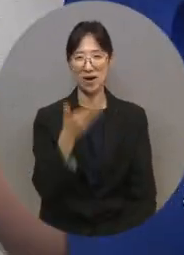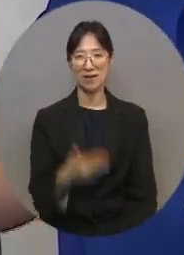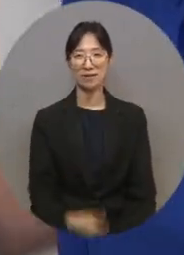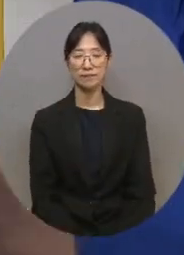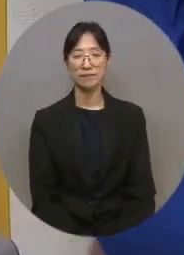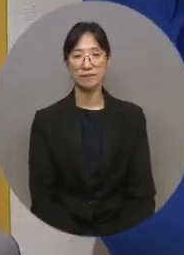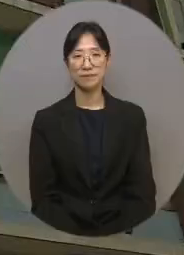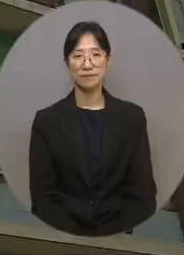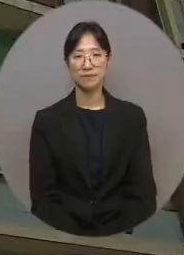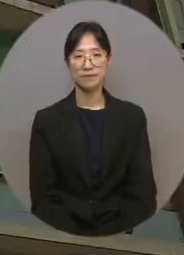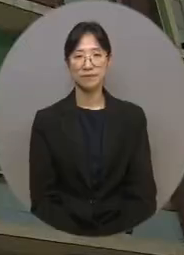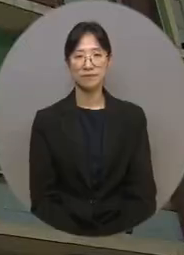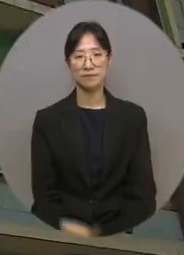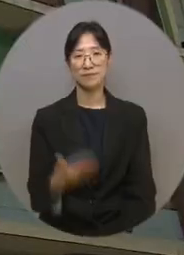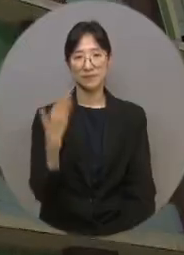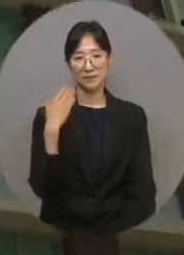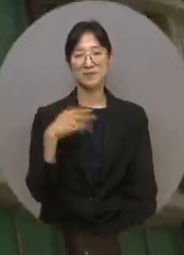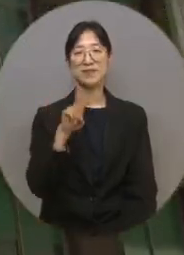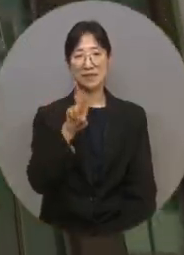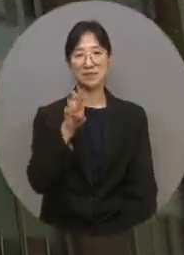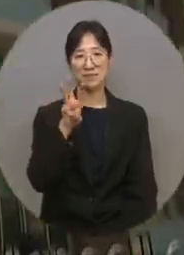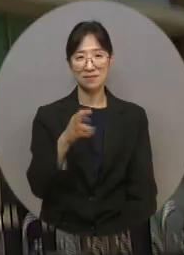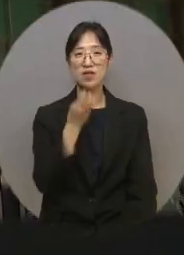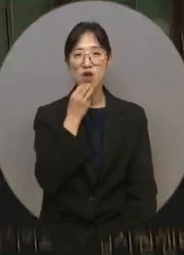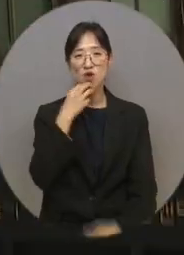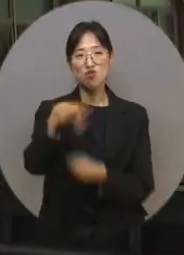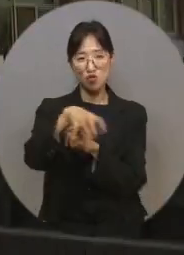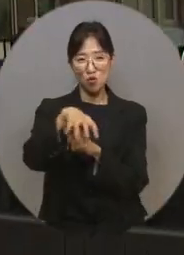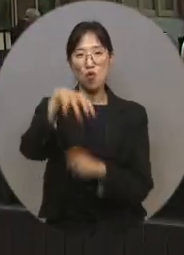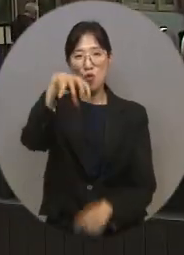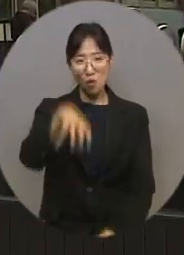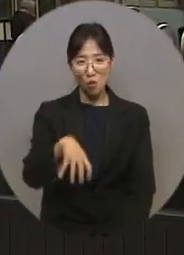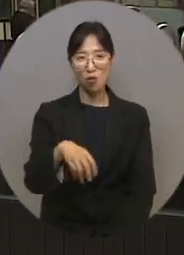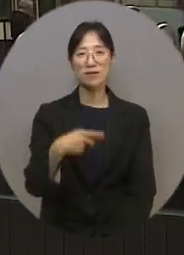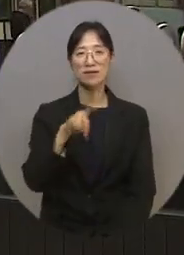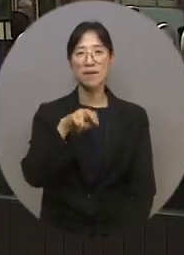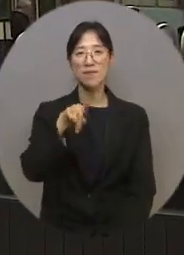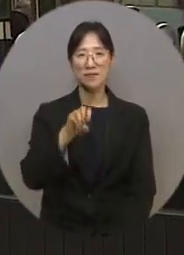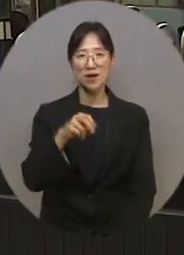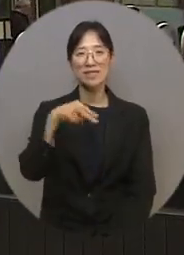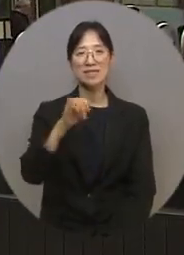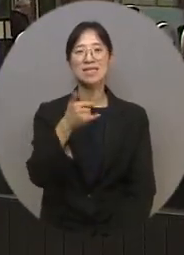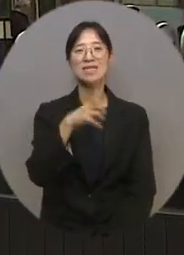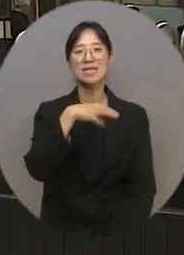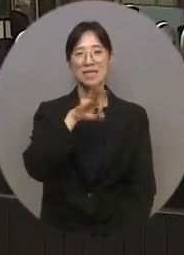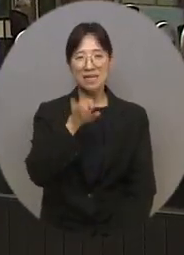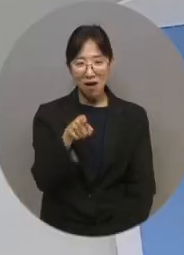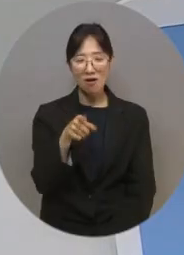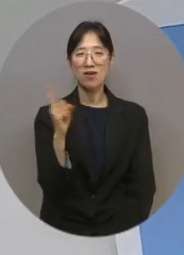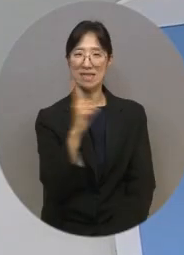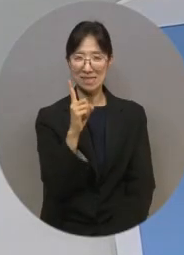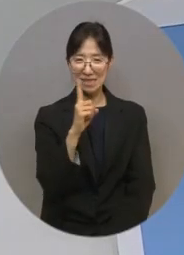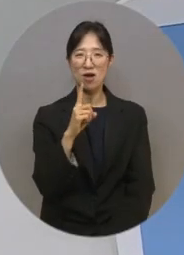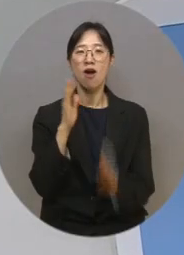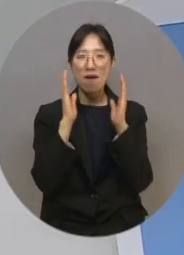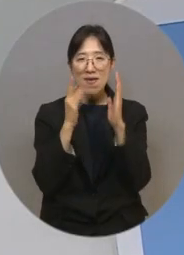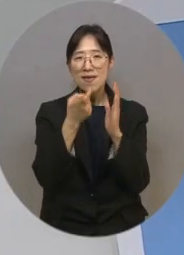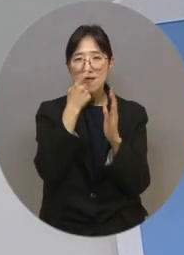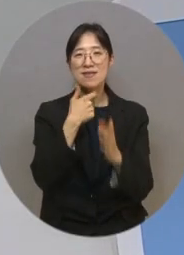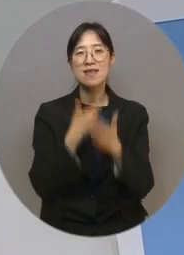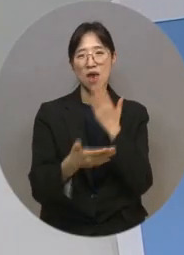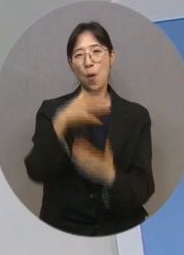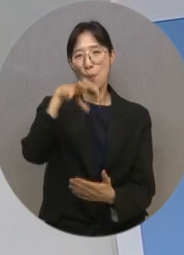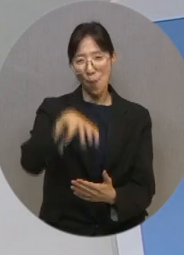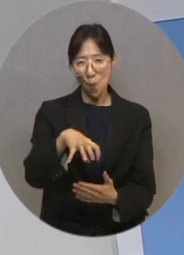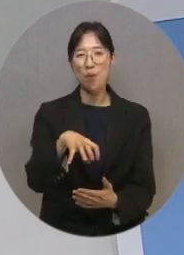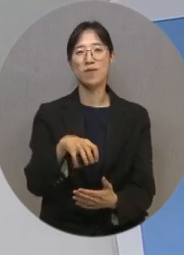있습니다. 지난 23일 서울 종로구 탑골미술관에 삼성 시니어 디지털 아카데미 체험센터가